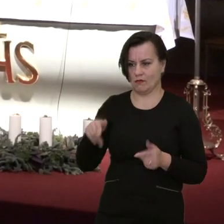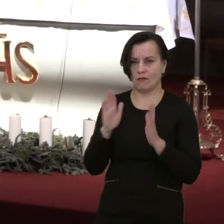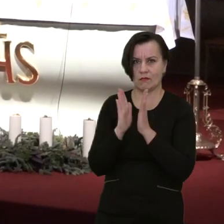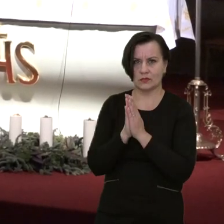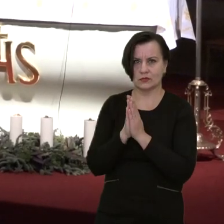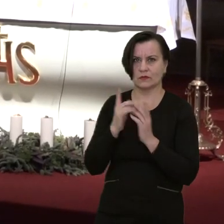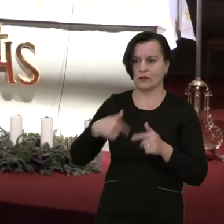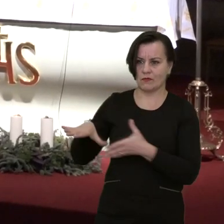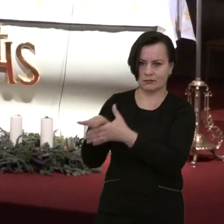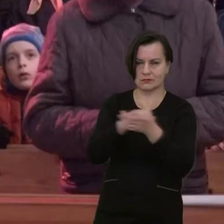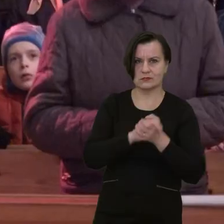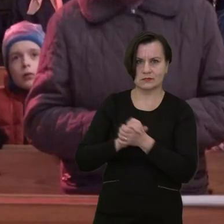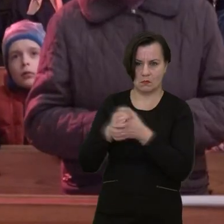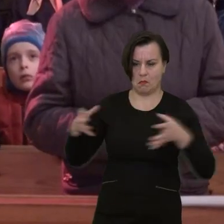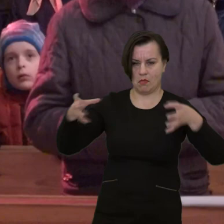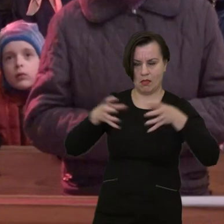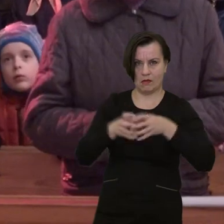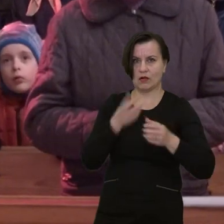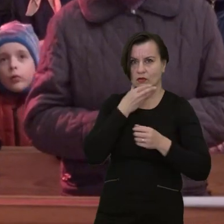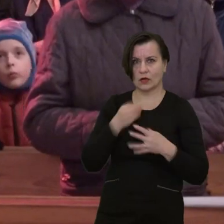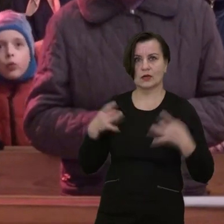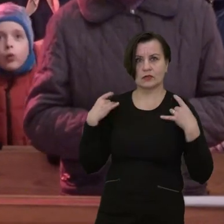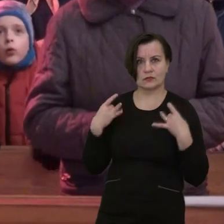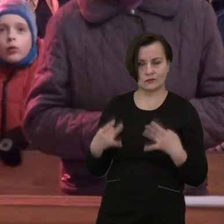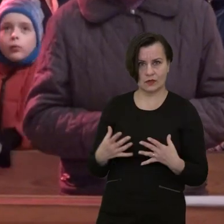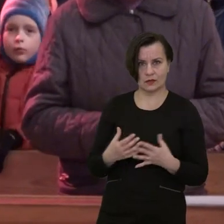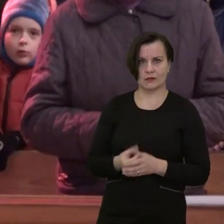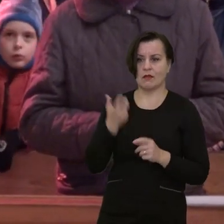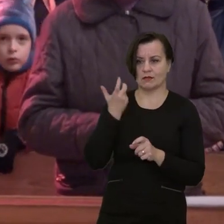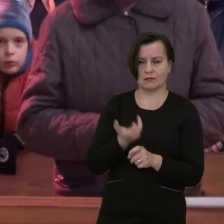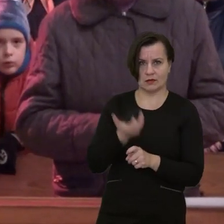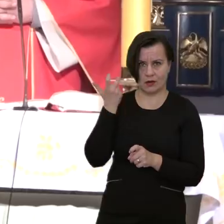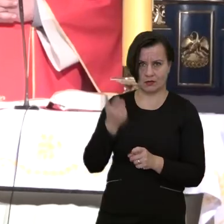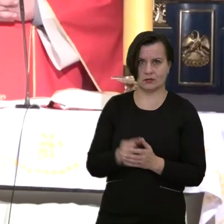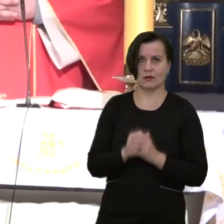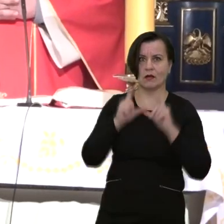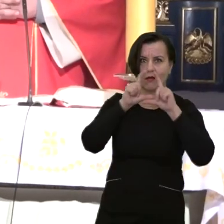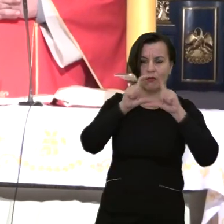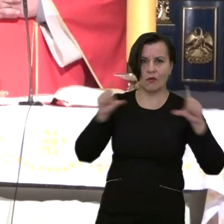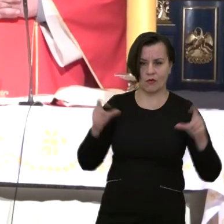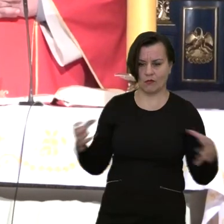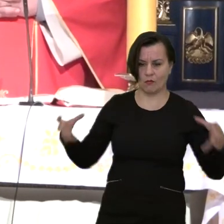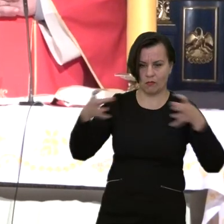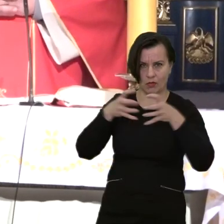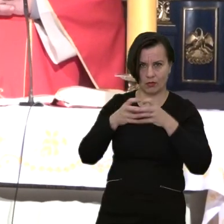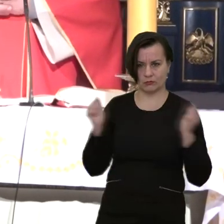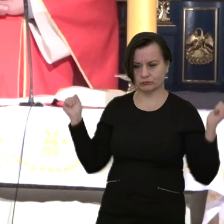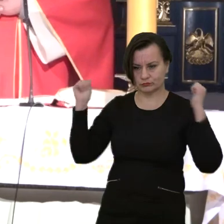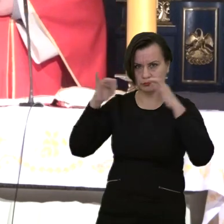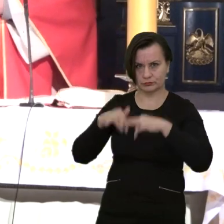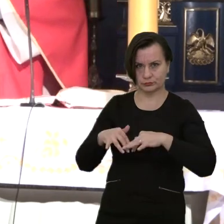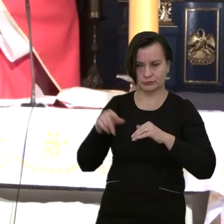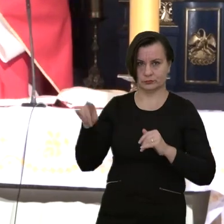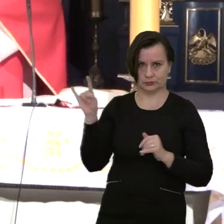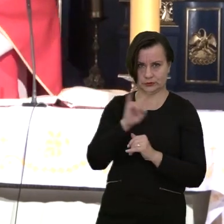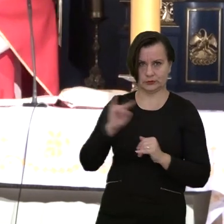vienyje visą mūsų bendruomenę. Graži šventė. Todėl, kad trečią kartą mokyklos bendruomenė